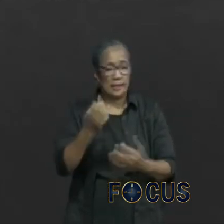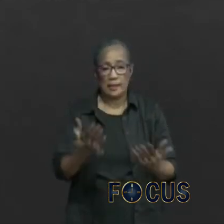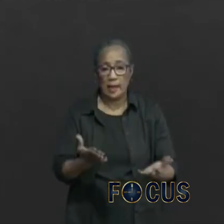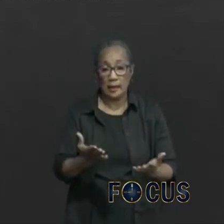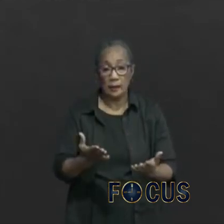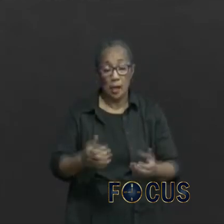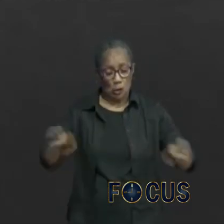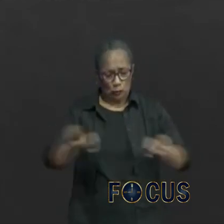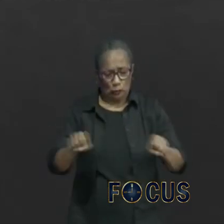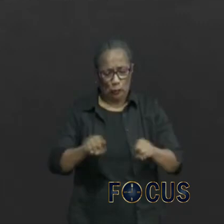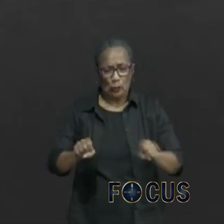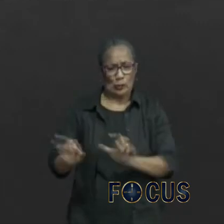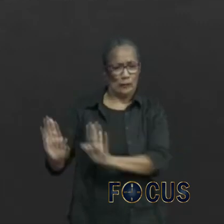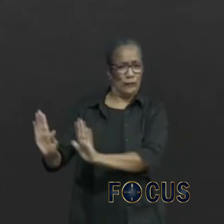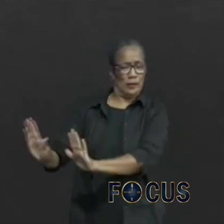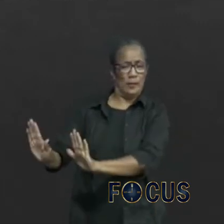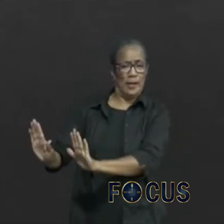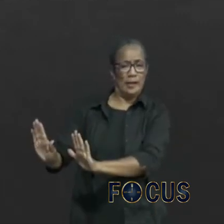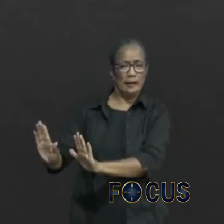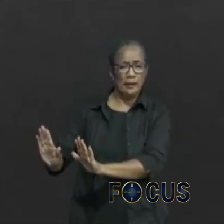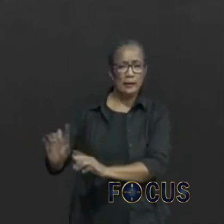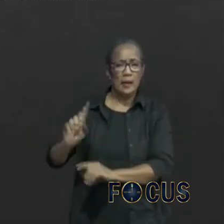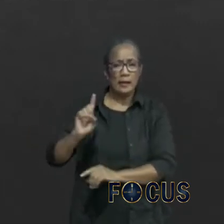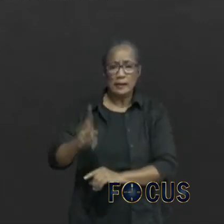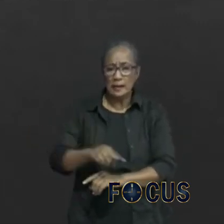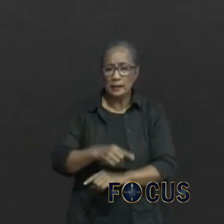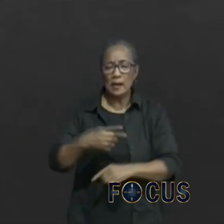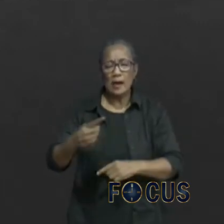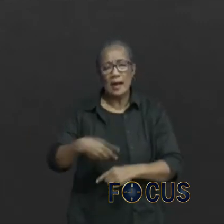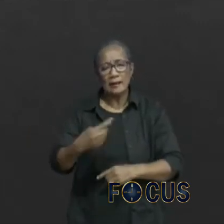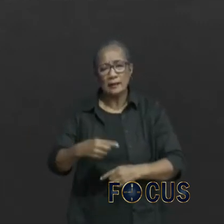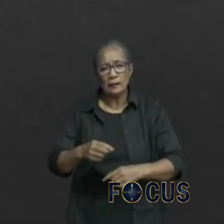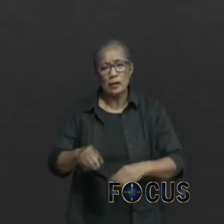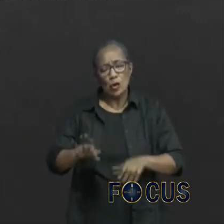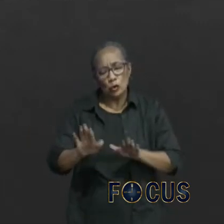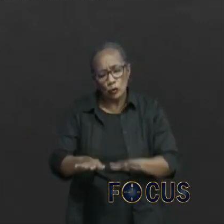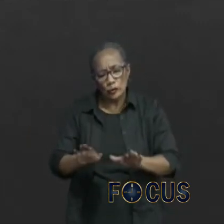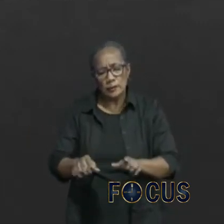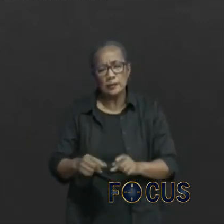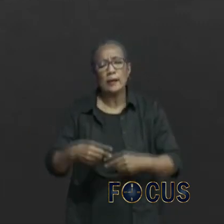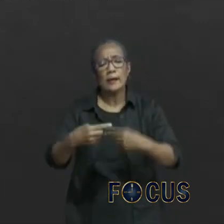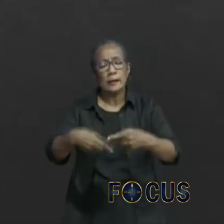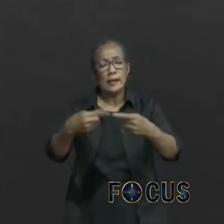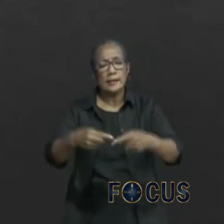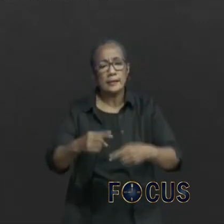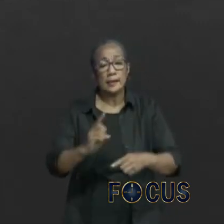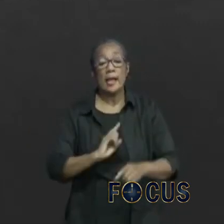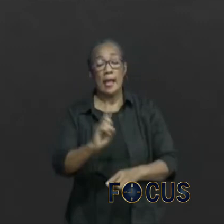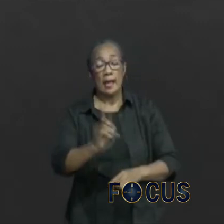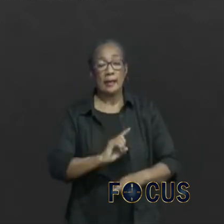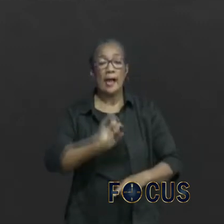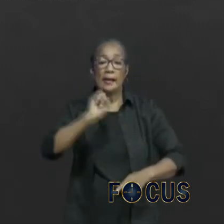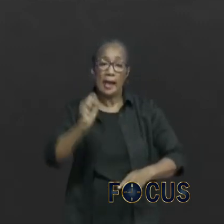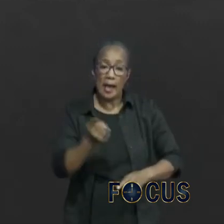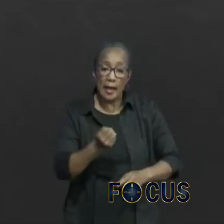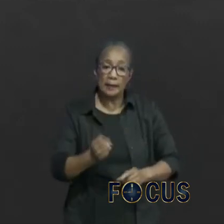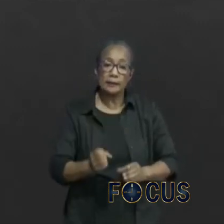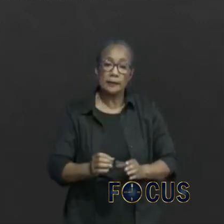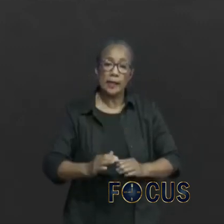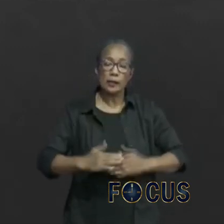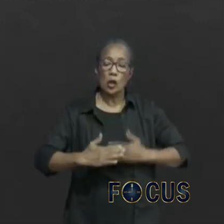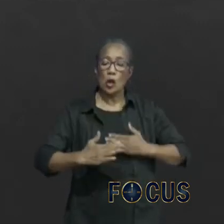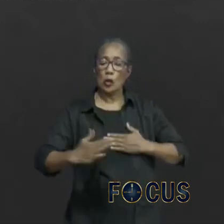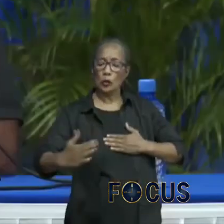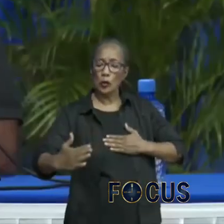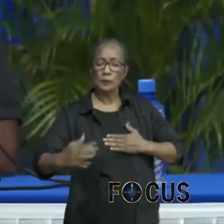te vermijden, zoveel mogelijk buiten de spitsuren te reizen en probeer elkaar steeds ruimte te geven.